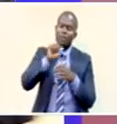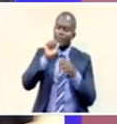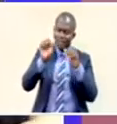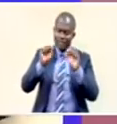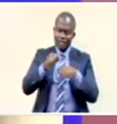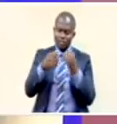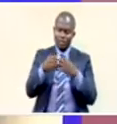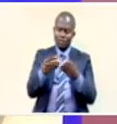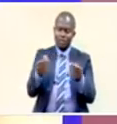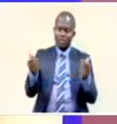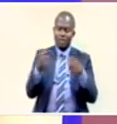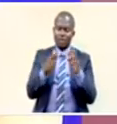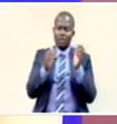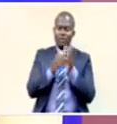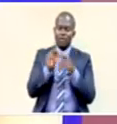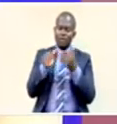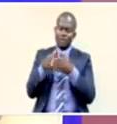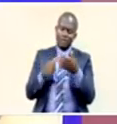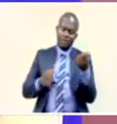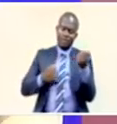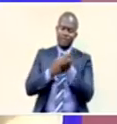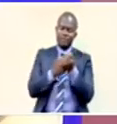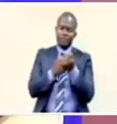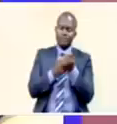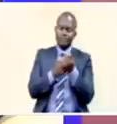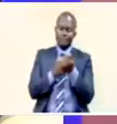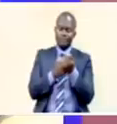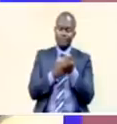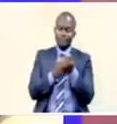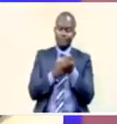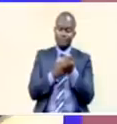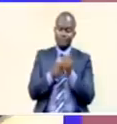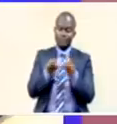batazashobora gukemura ariko naba bashyigikiye nabo